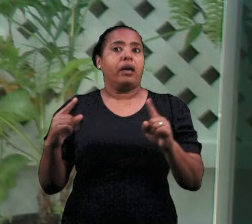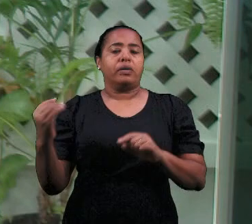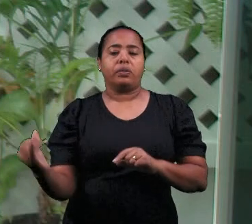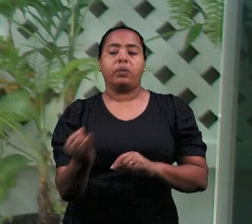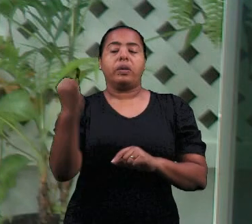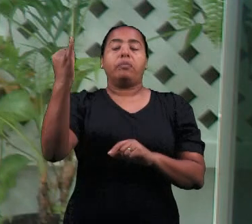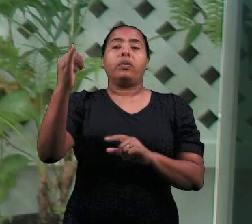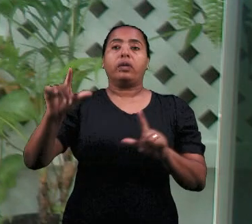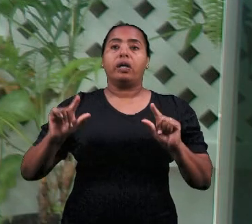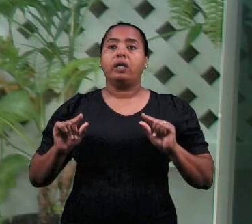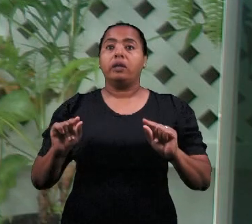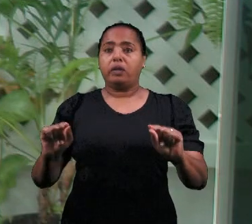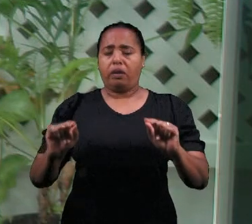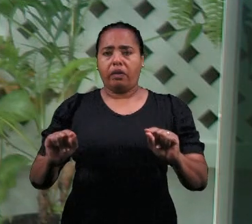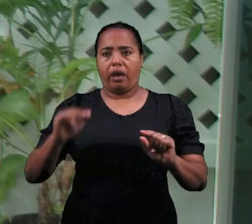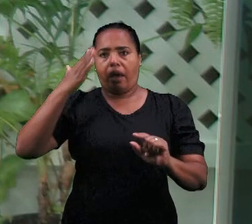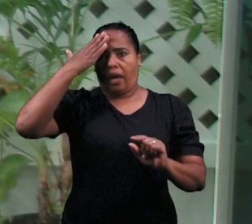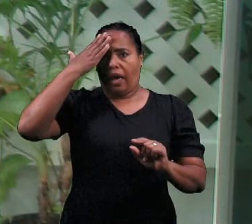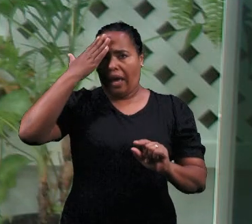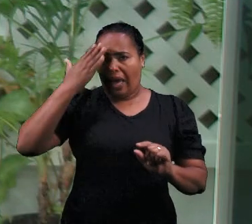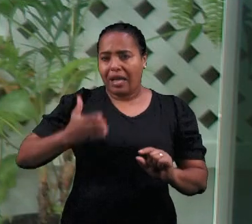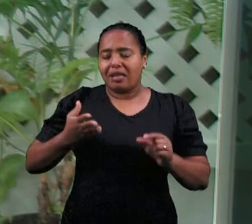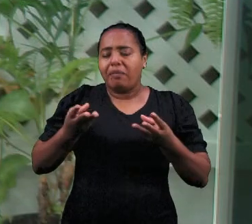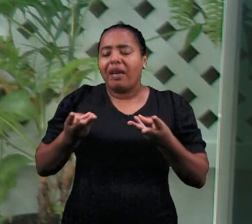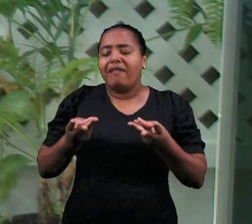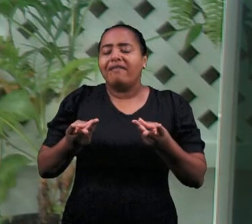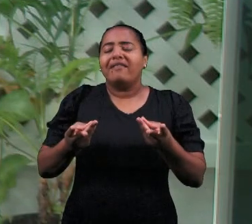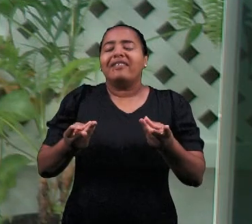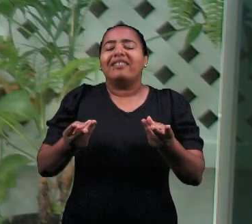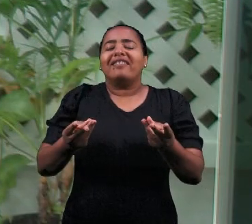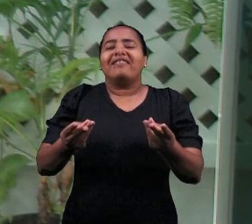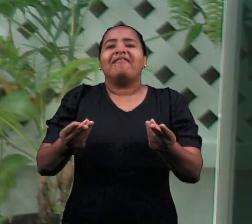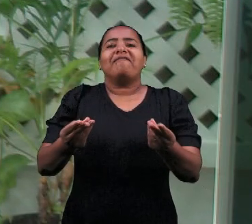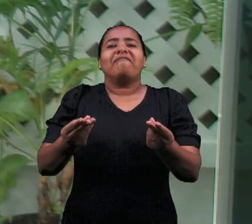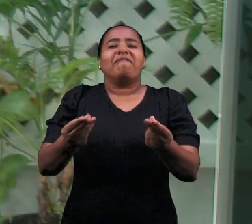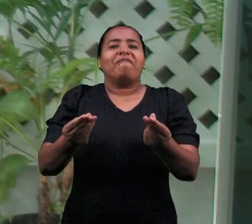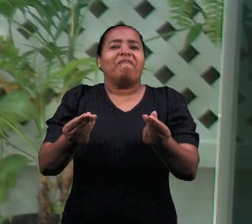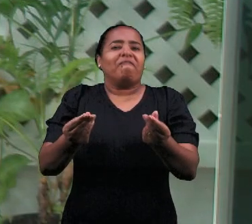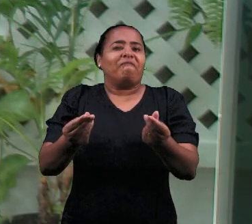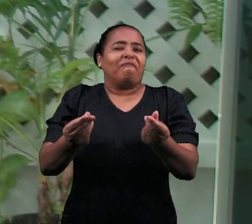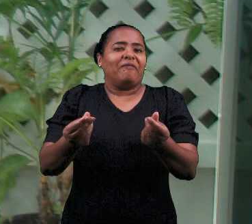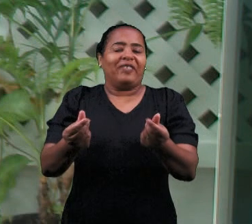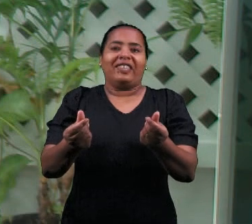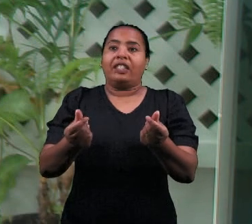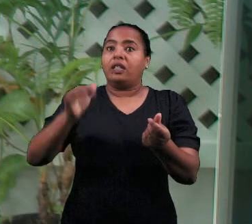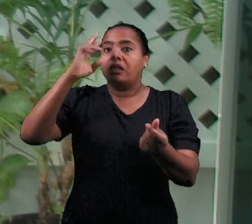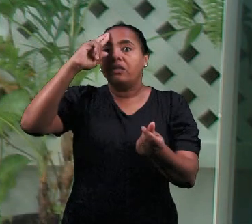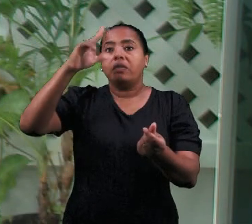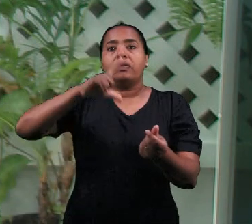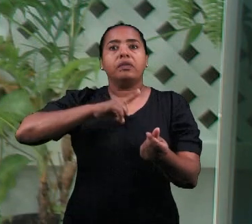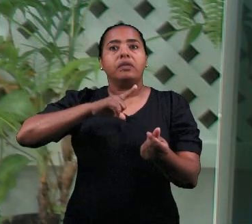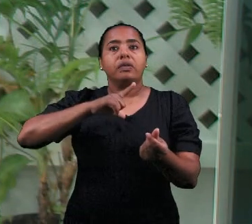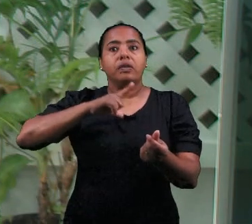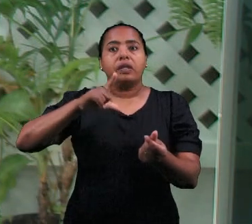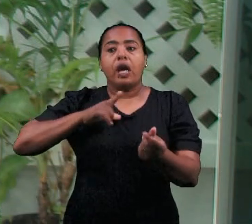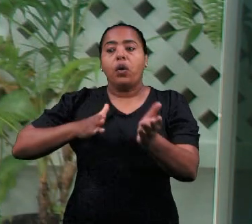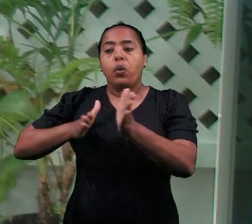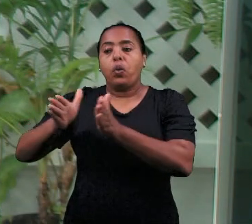des répétitions. Vous pouvez le faire, il n'y a pas aucun problème. Mais ce qui importe maintenant, c'est de